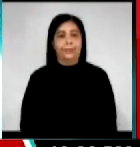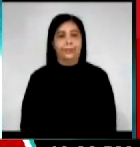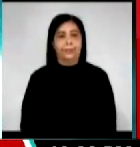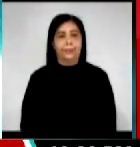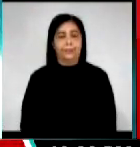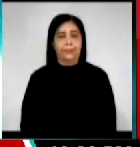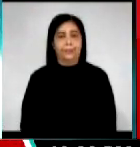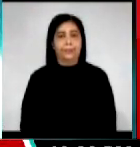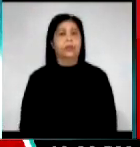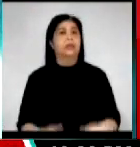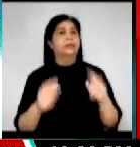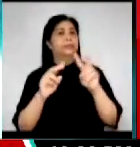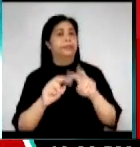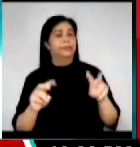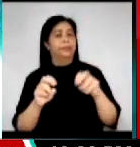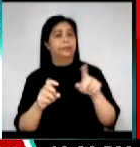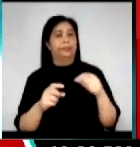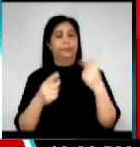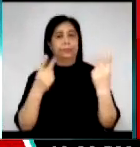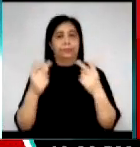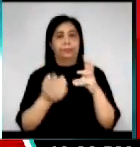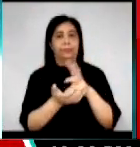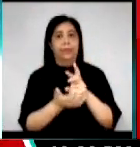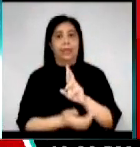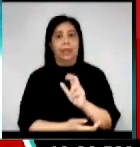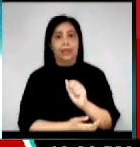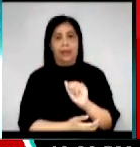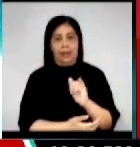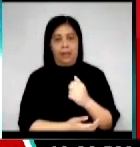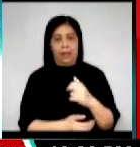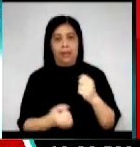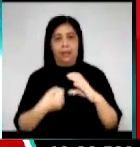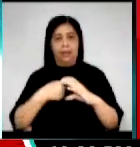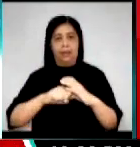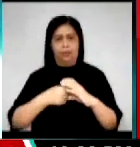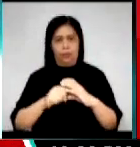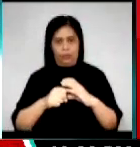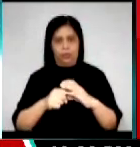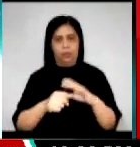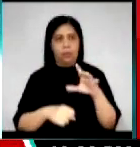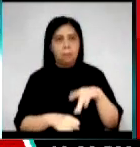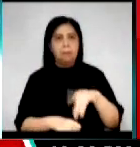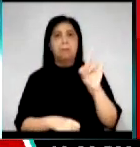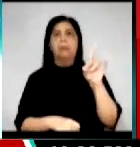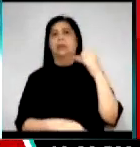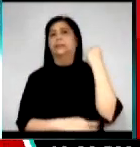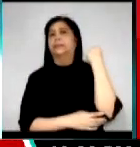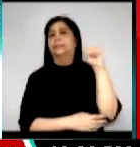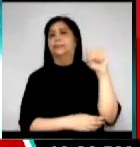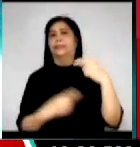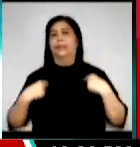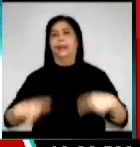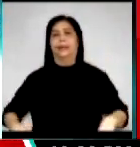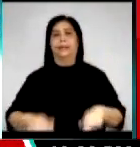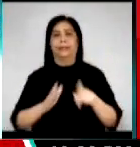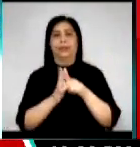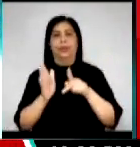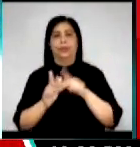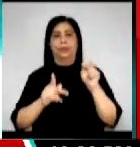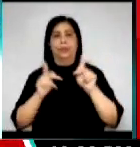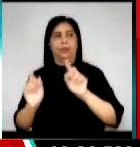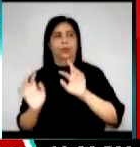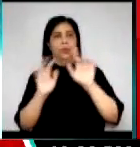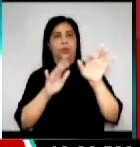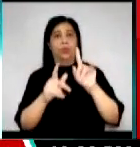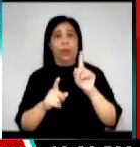Pinaimbestigahan ng isang pasyalan sa Ragay, Camarines Sur matapos madiskubring lumabag sa health protocol sa mga pumunta roon na nag-inuman